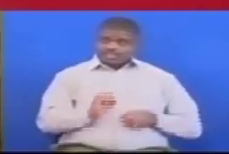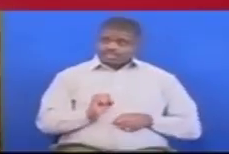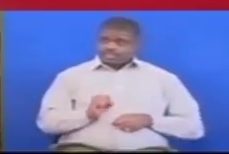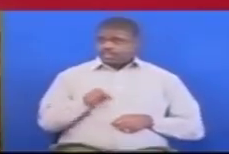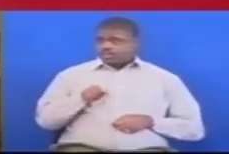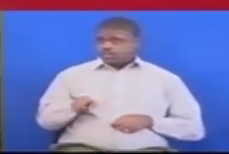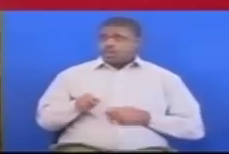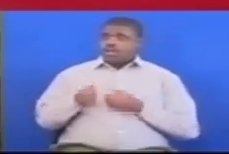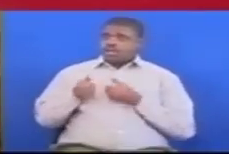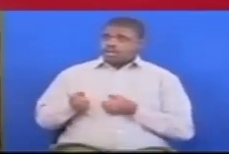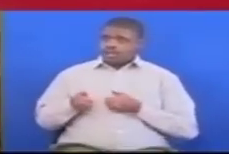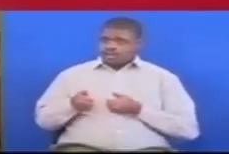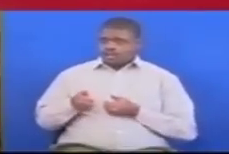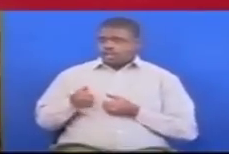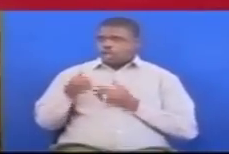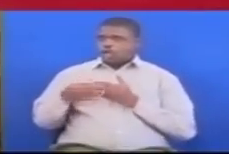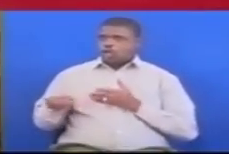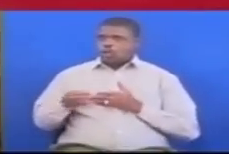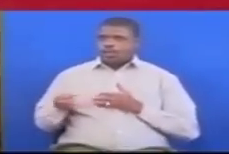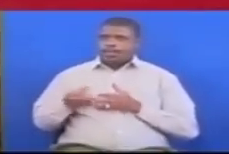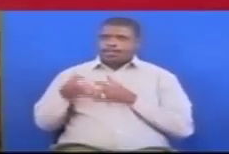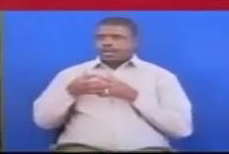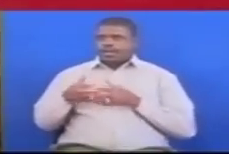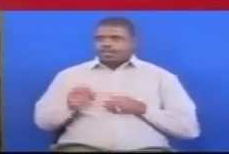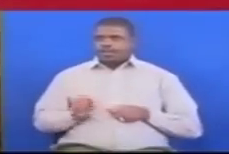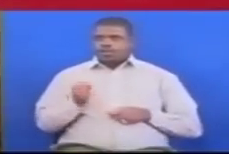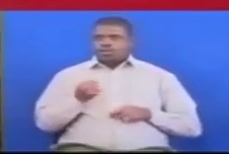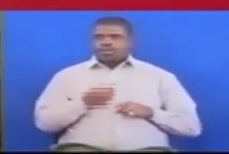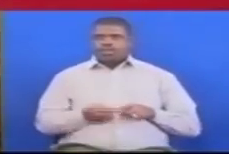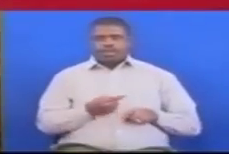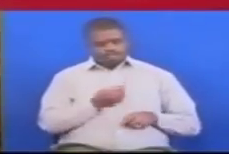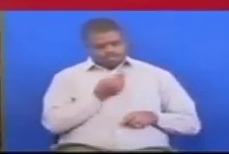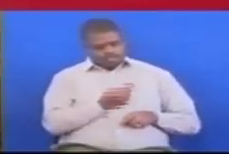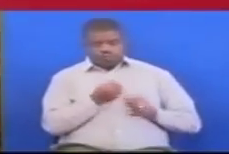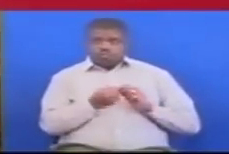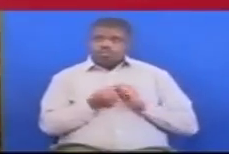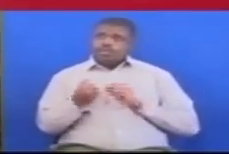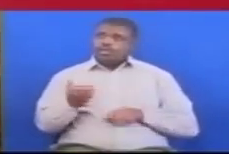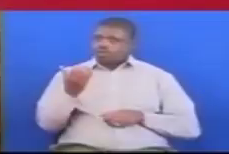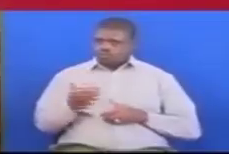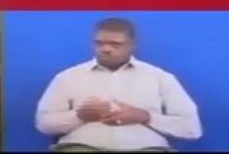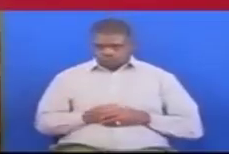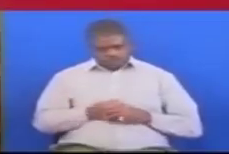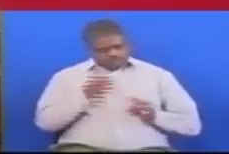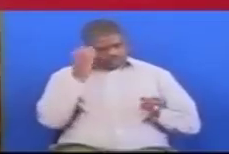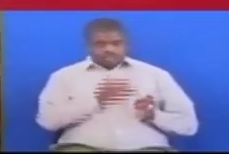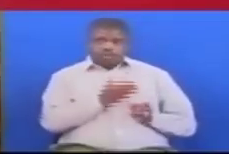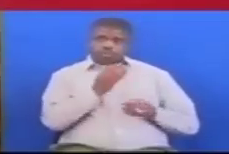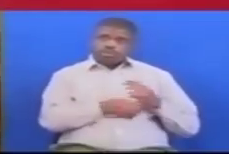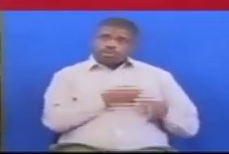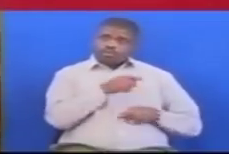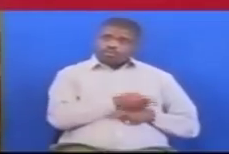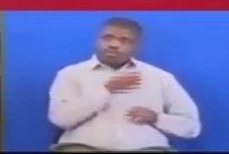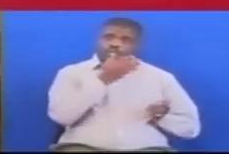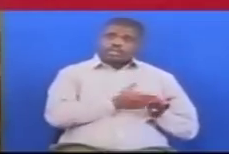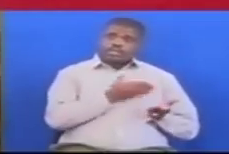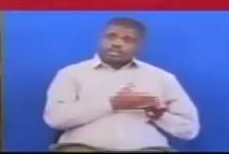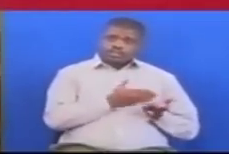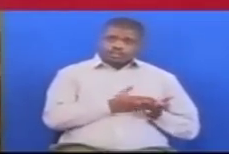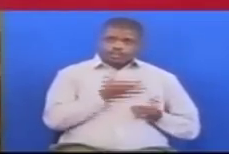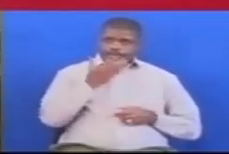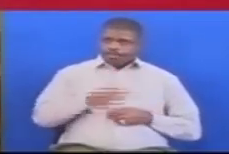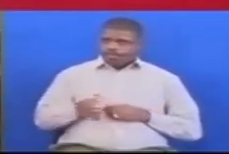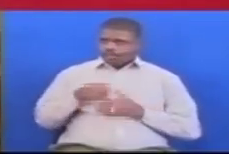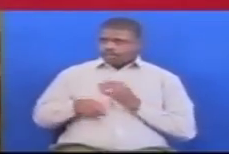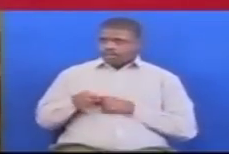ambao unatarajiwa kuharimu dola za Kimarekani milioni 215. Lengo la mradi huo ni kuhakikisha maji